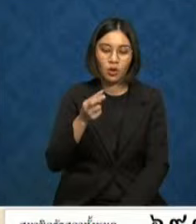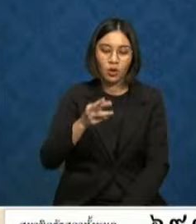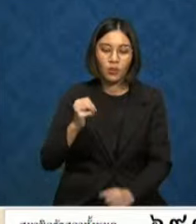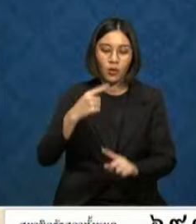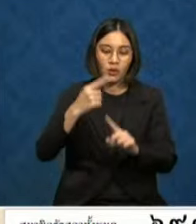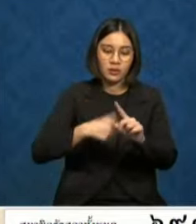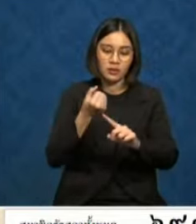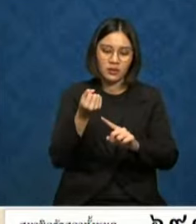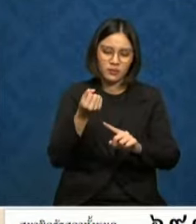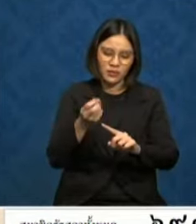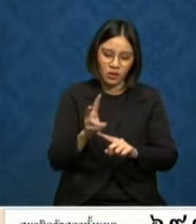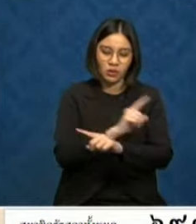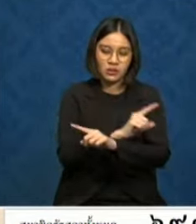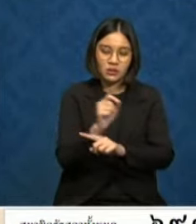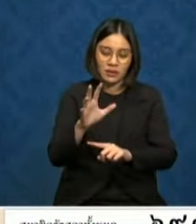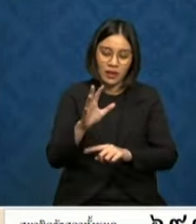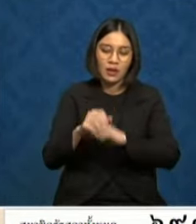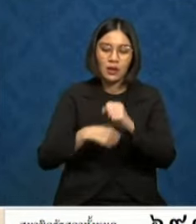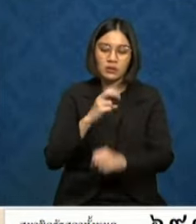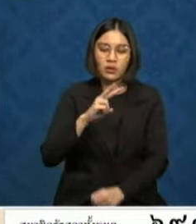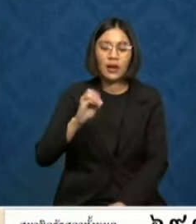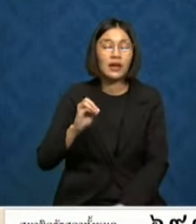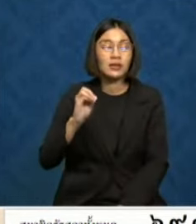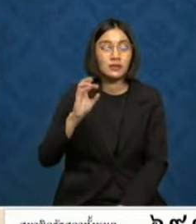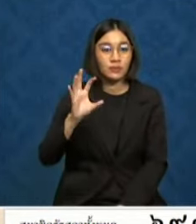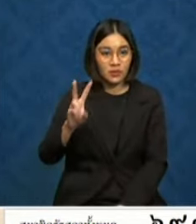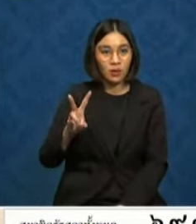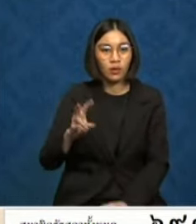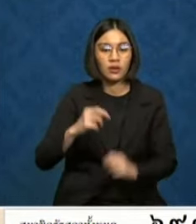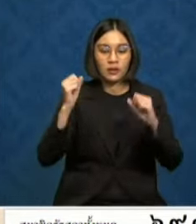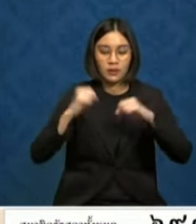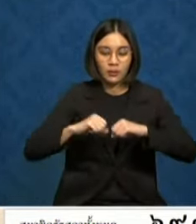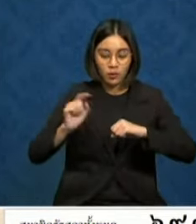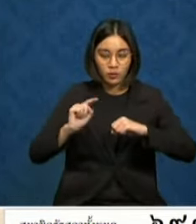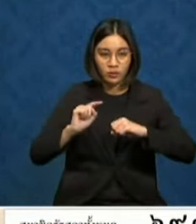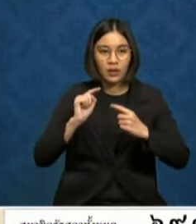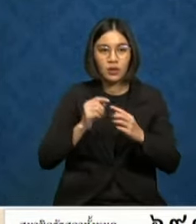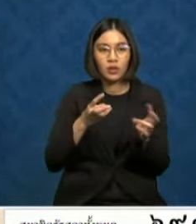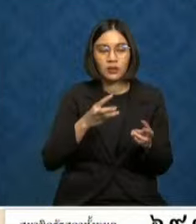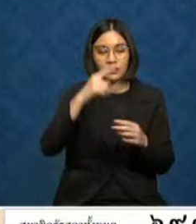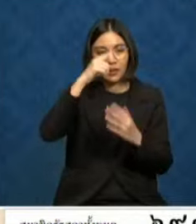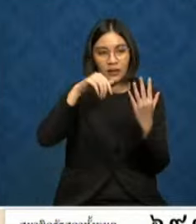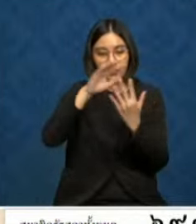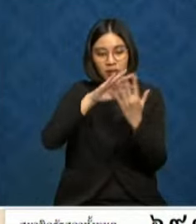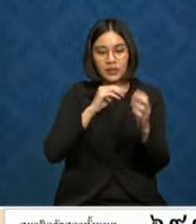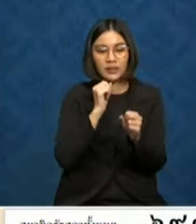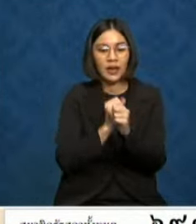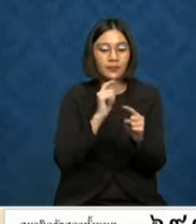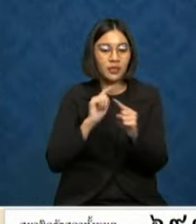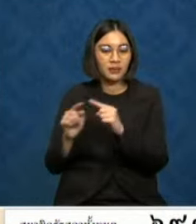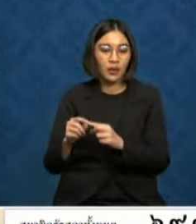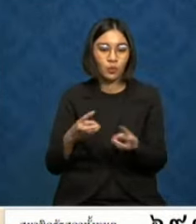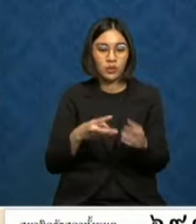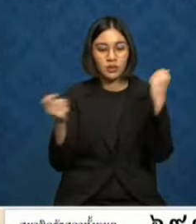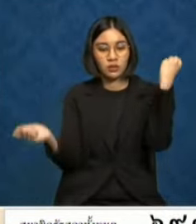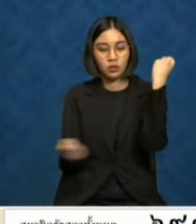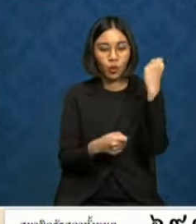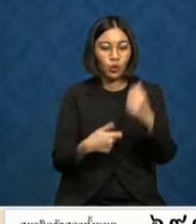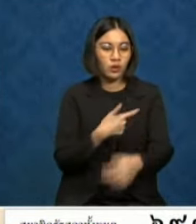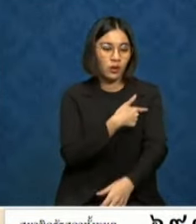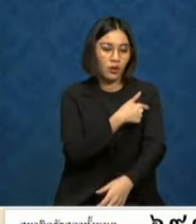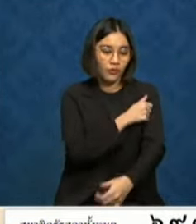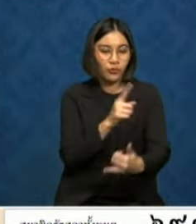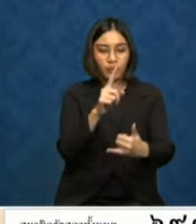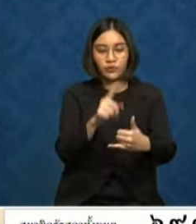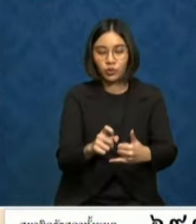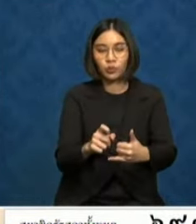วาคม2552ซึ่งได้เคยรับรองไว้ว่าไทยจะดำเนินการทุกวิถีทางที่จะไม่ใช้โทษประหารชีวิตชาวต่างช